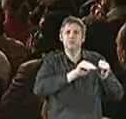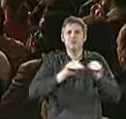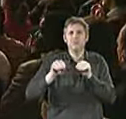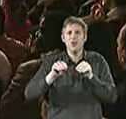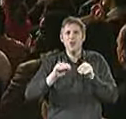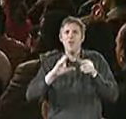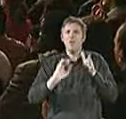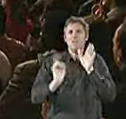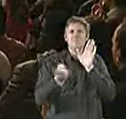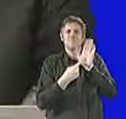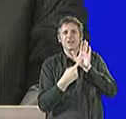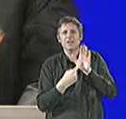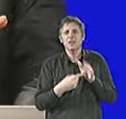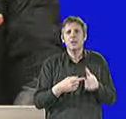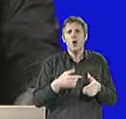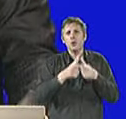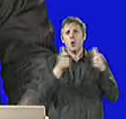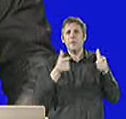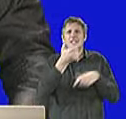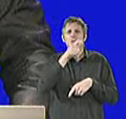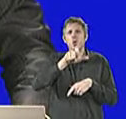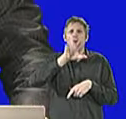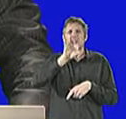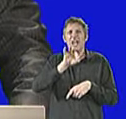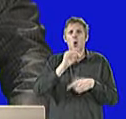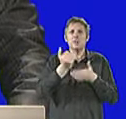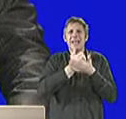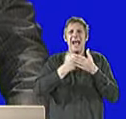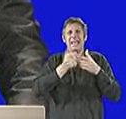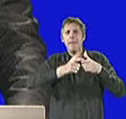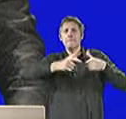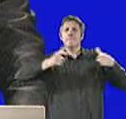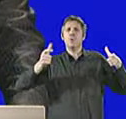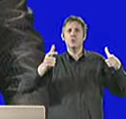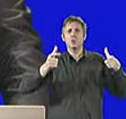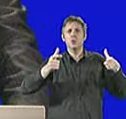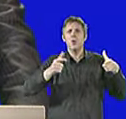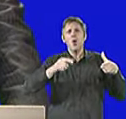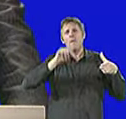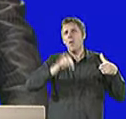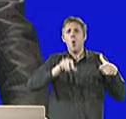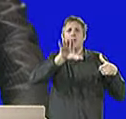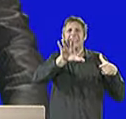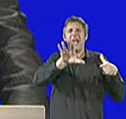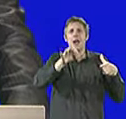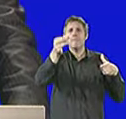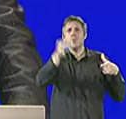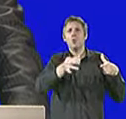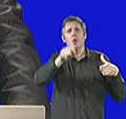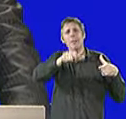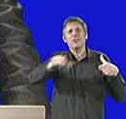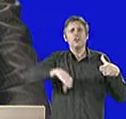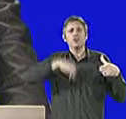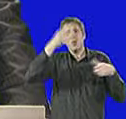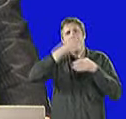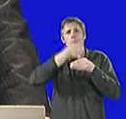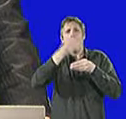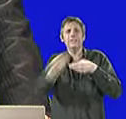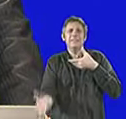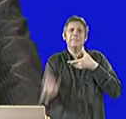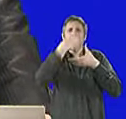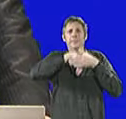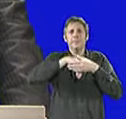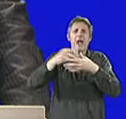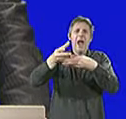entreprises de plus de 250 salariés soient obligées d'accueillir 5% de leurs effectifs en apprentis. C'est pourquoi je